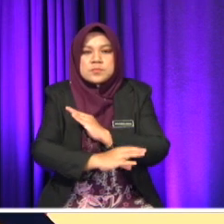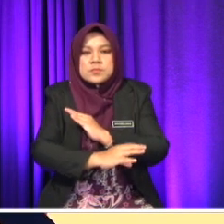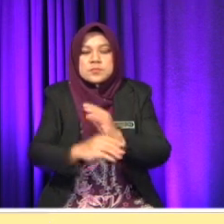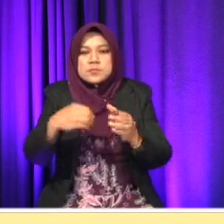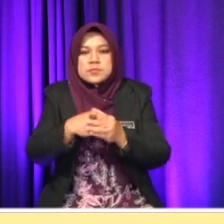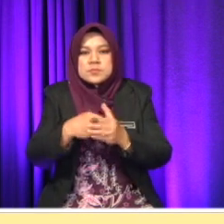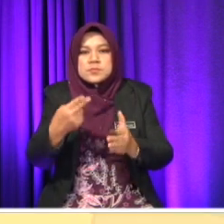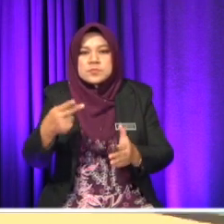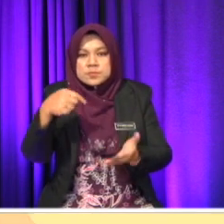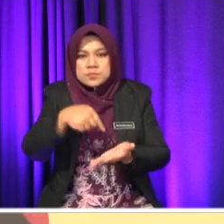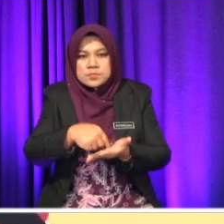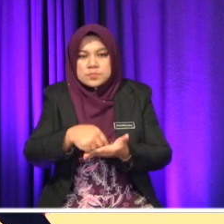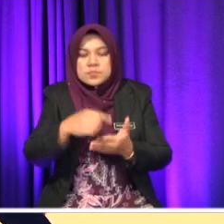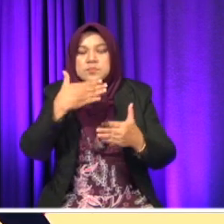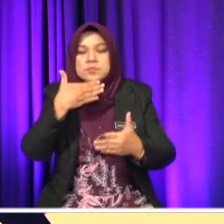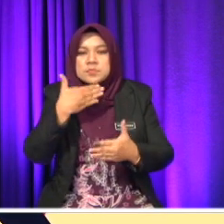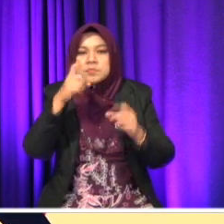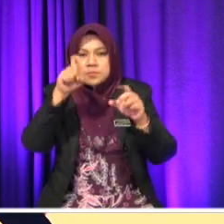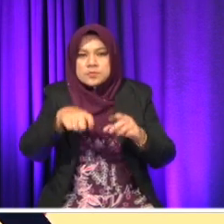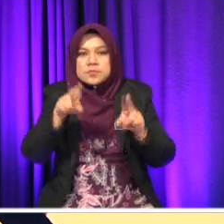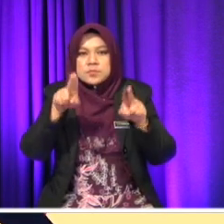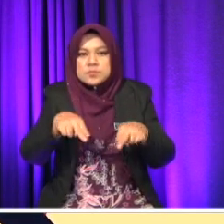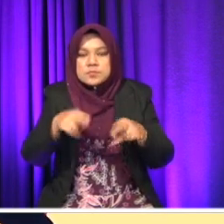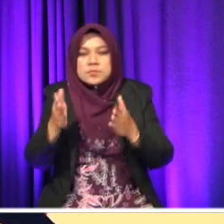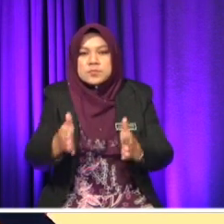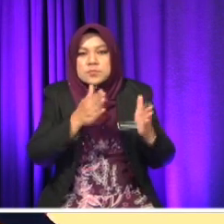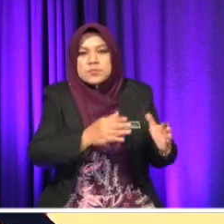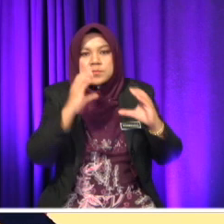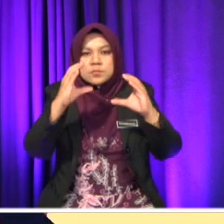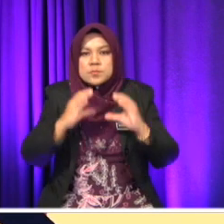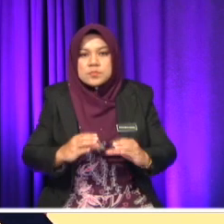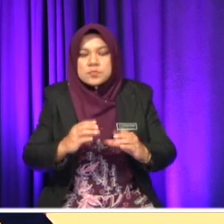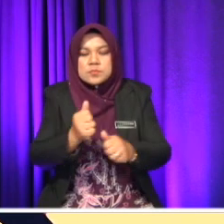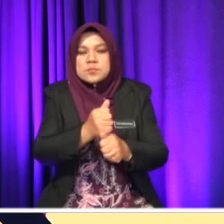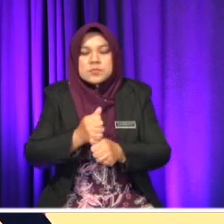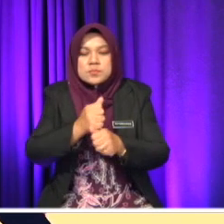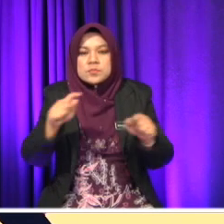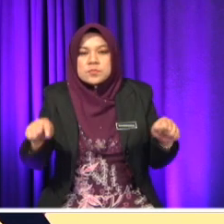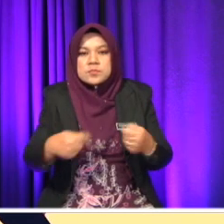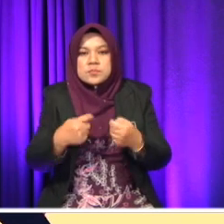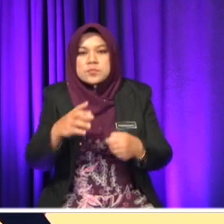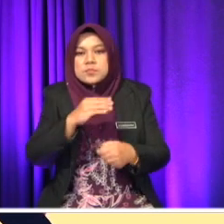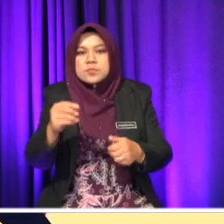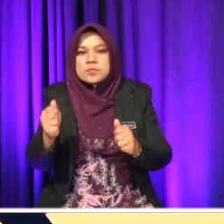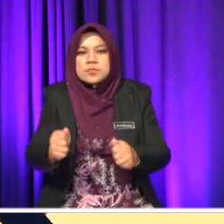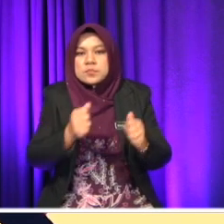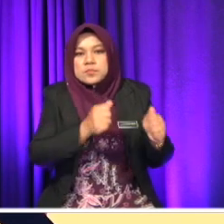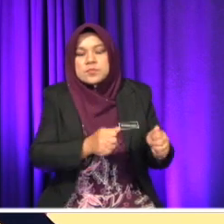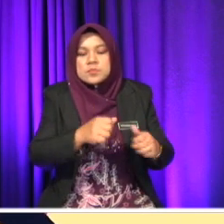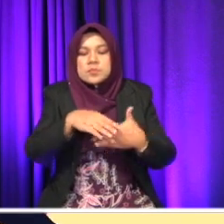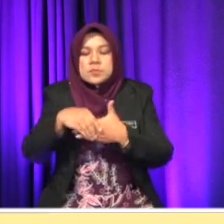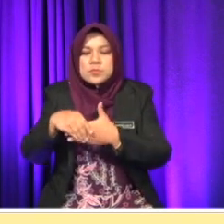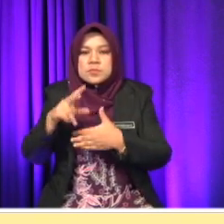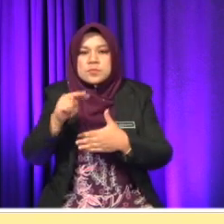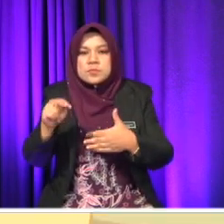hal ini beliau masih berupaya menyusun strategi mengawal tindakan dan mengawal senior proses kepemimpinannya